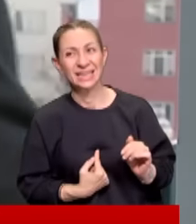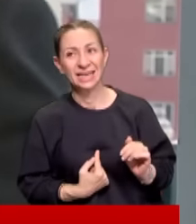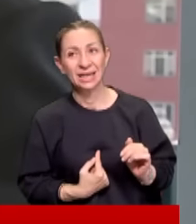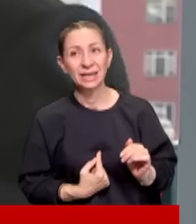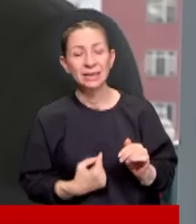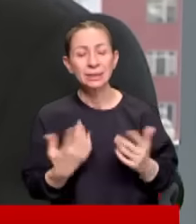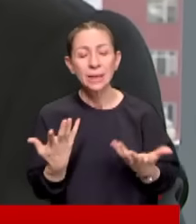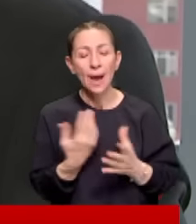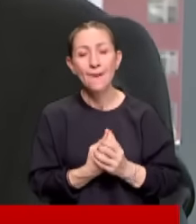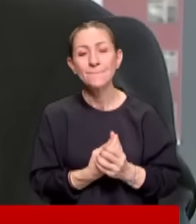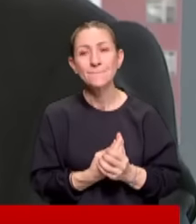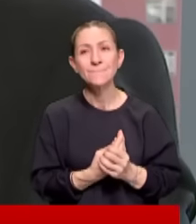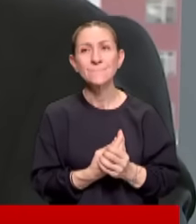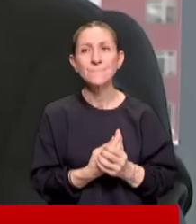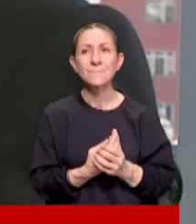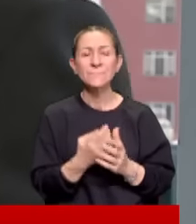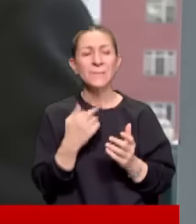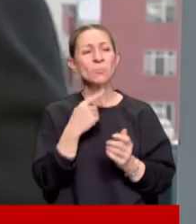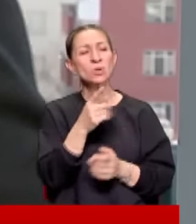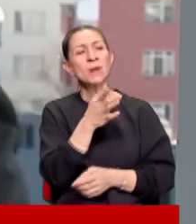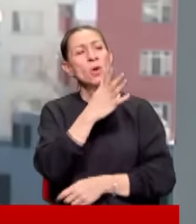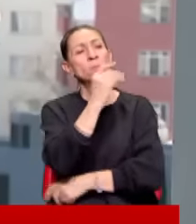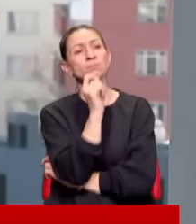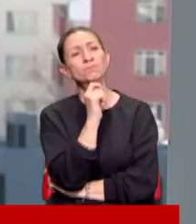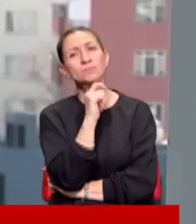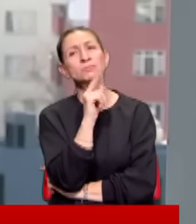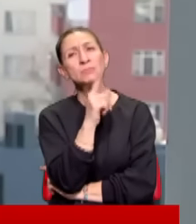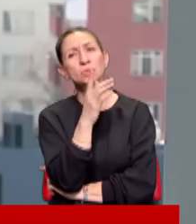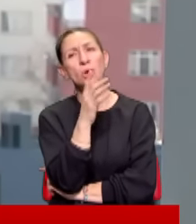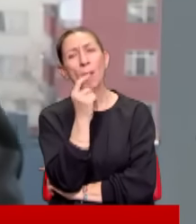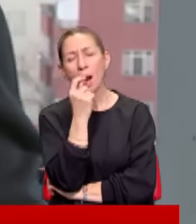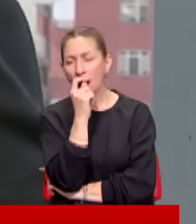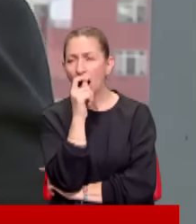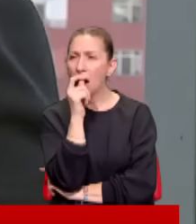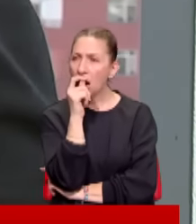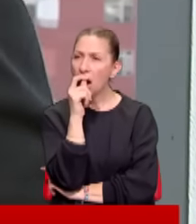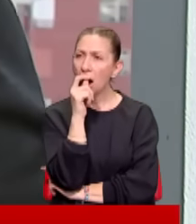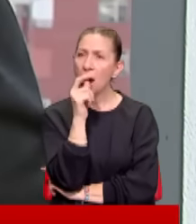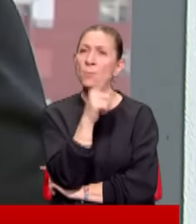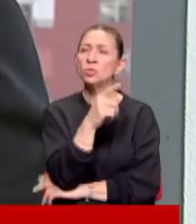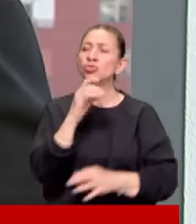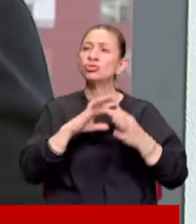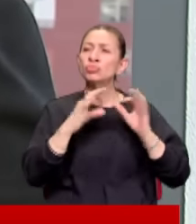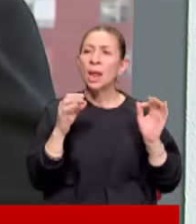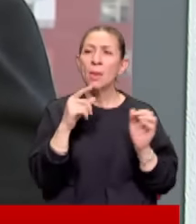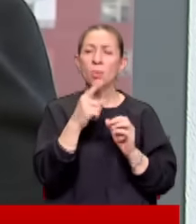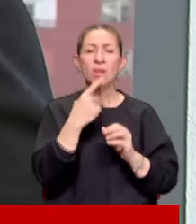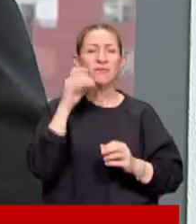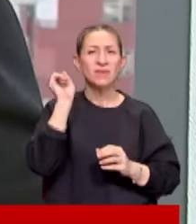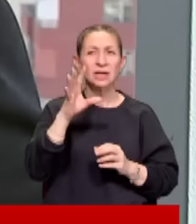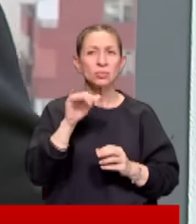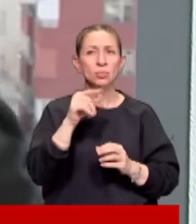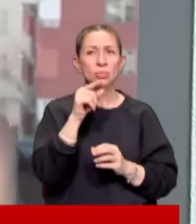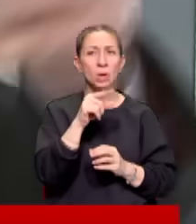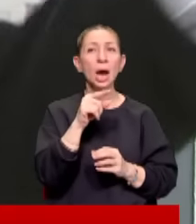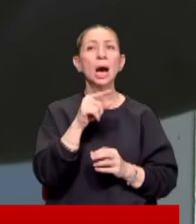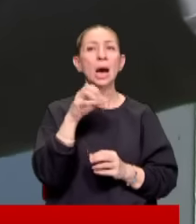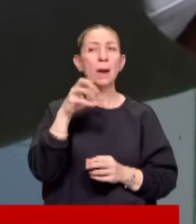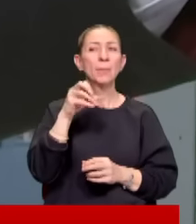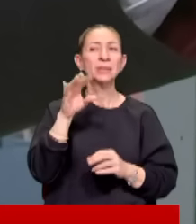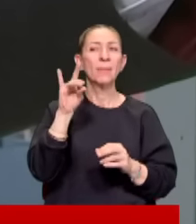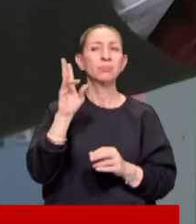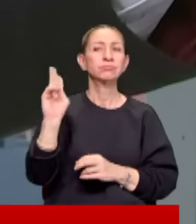Ya ben bu dili biliyorum, bu sesi biliyorum. Aa dedi, bu ses, bu sözler, bu ses, bu tını, bu AK Parti